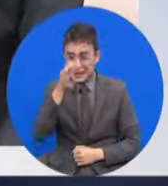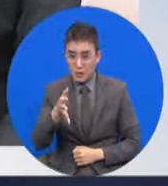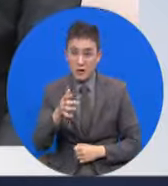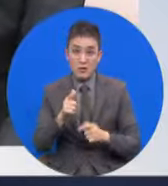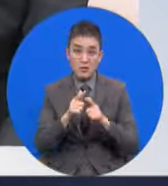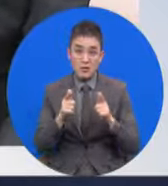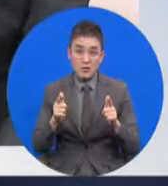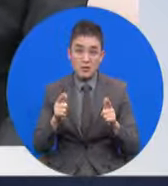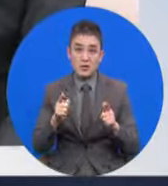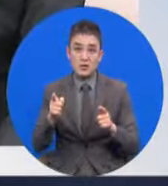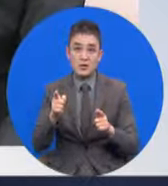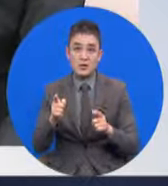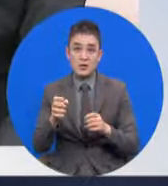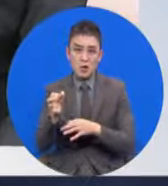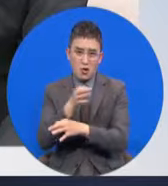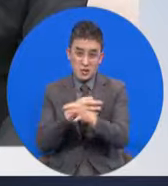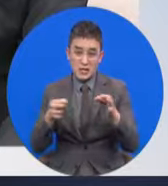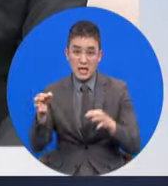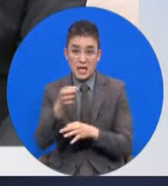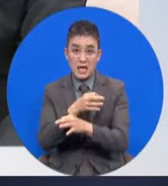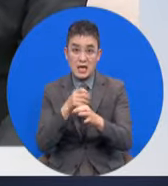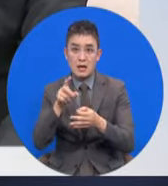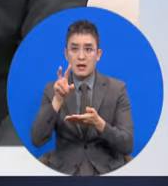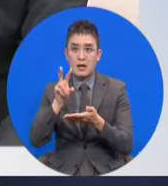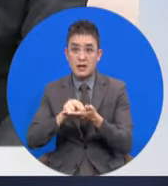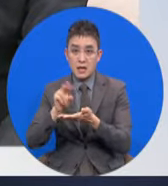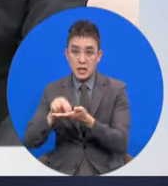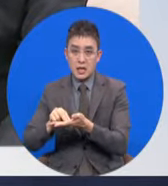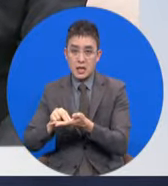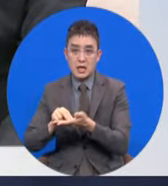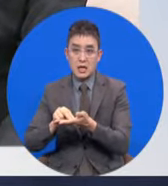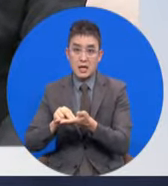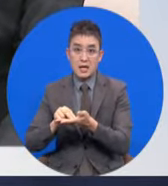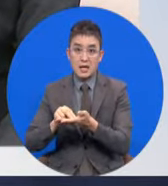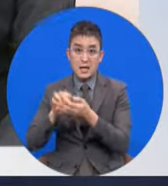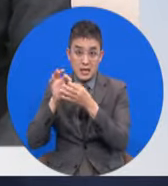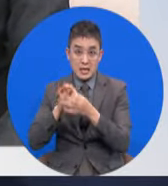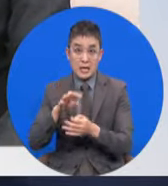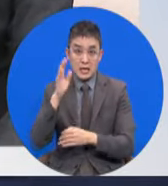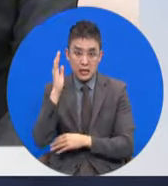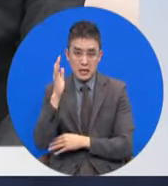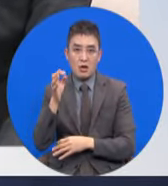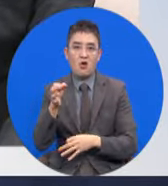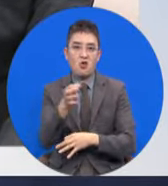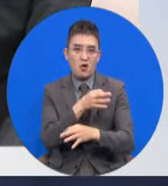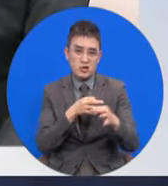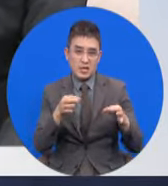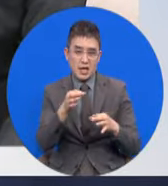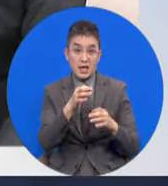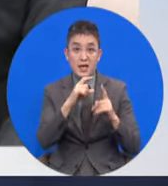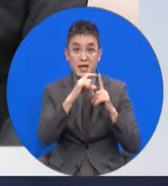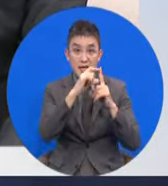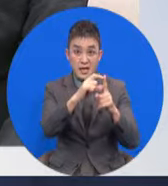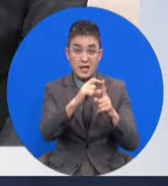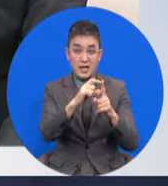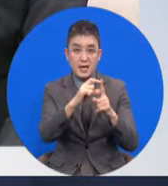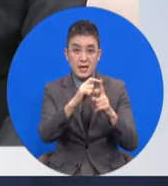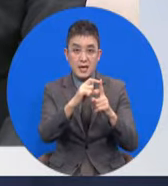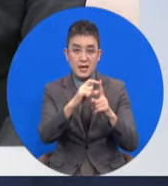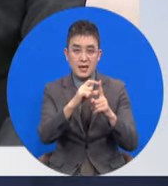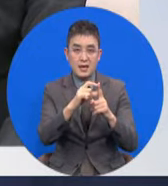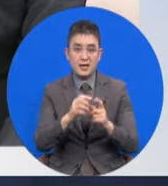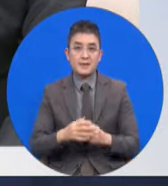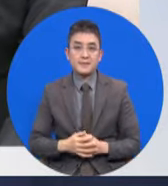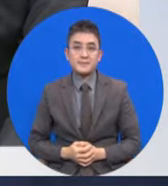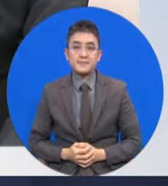경제 부분에 대한 어떤 민생의 어려움들을 강조하다 보니까 경제 이런 단어들이 이었고